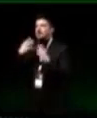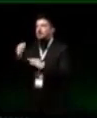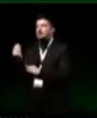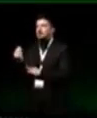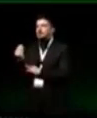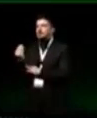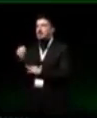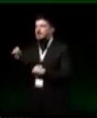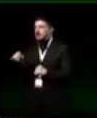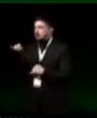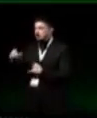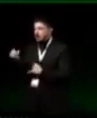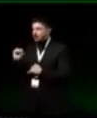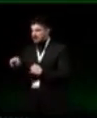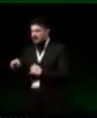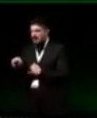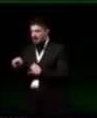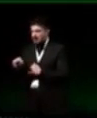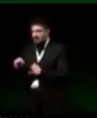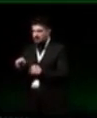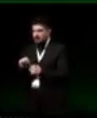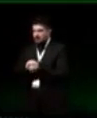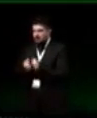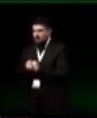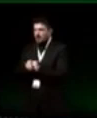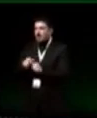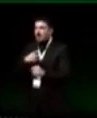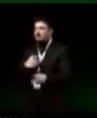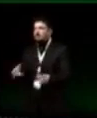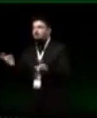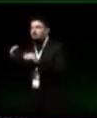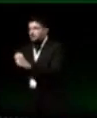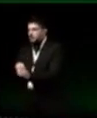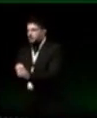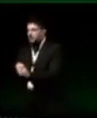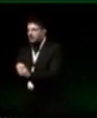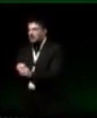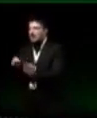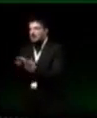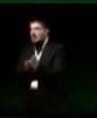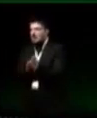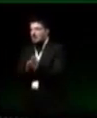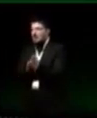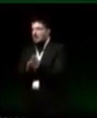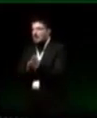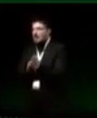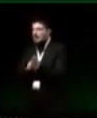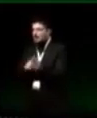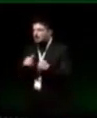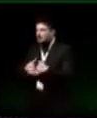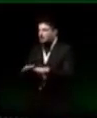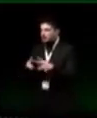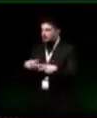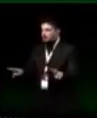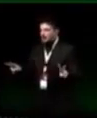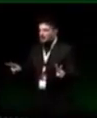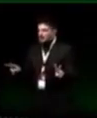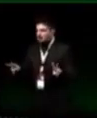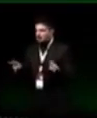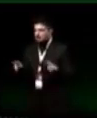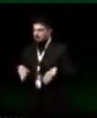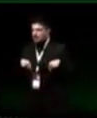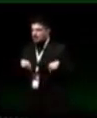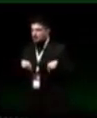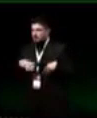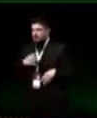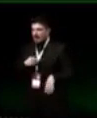il Jobs Act si è introdotta la norma, si è reintrodotta la norma che proibisce le dimissioni in bianco, questo è molto più di sinistra